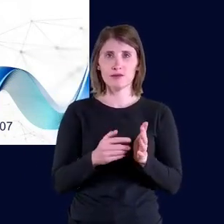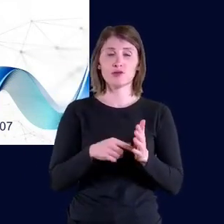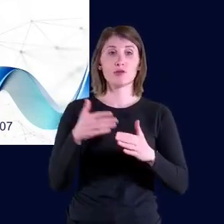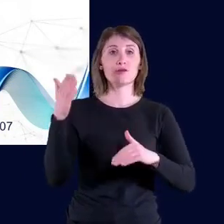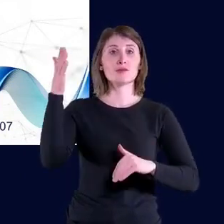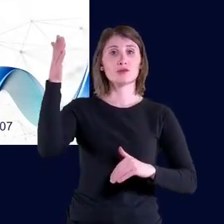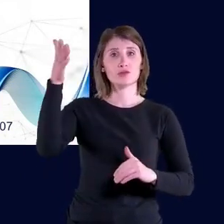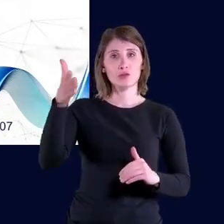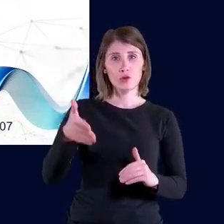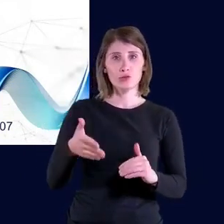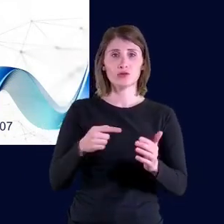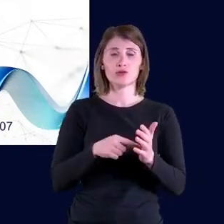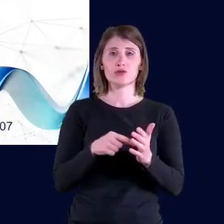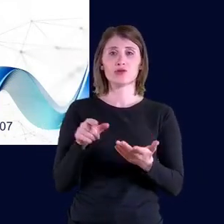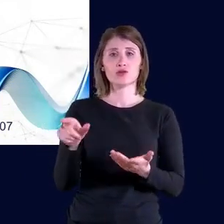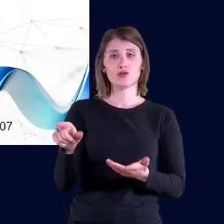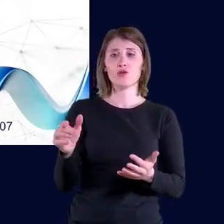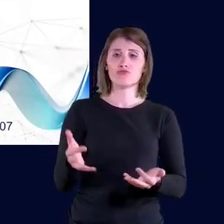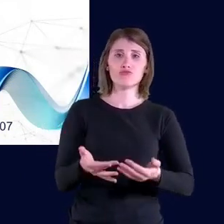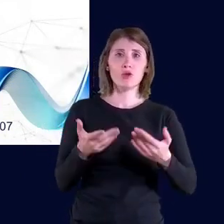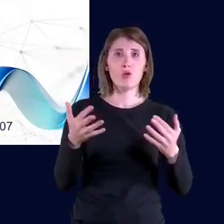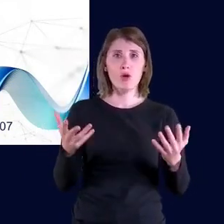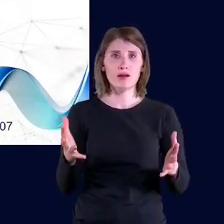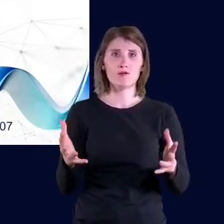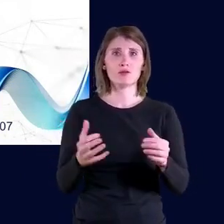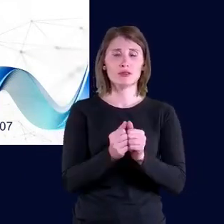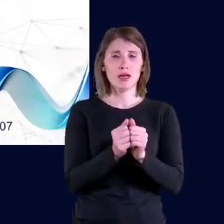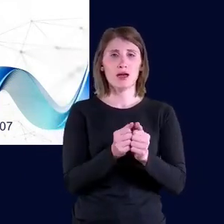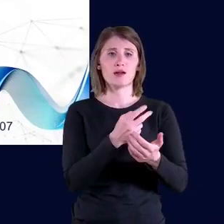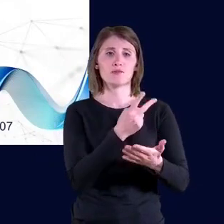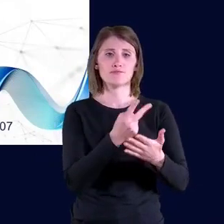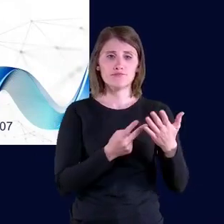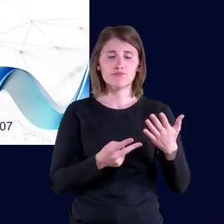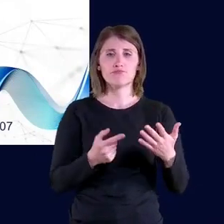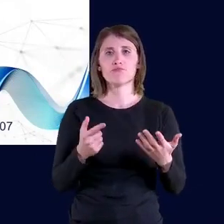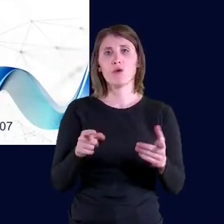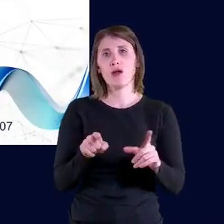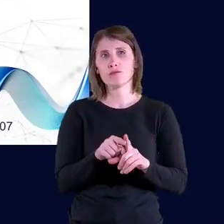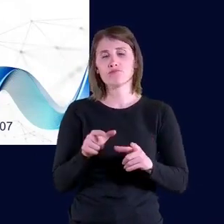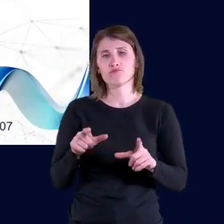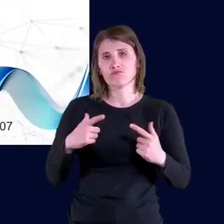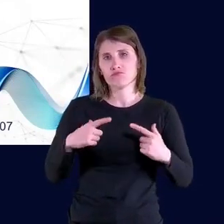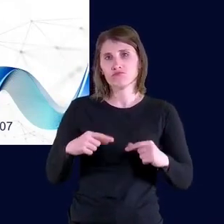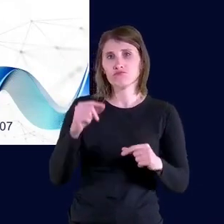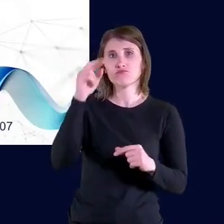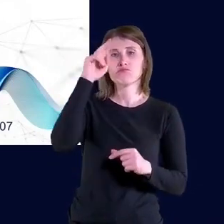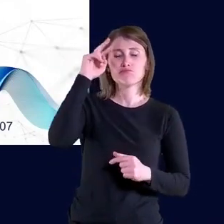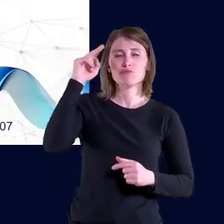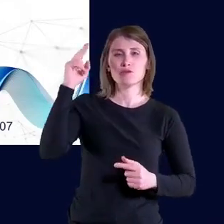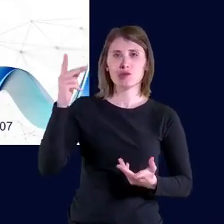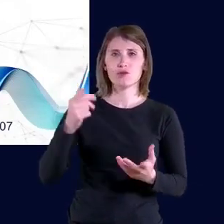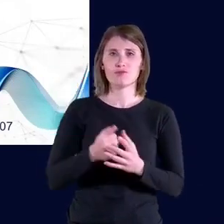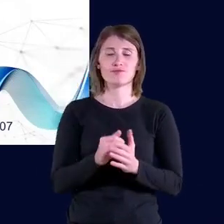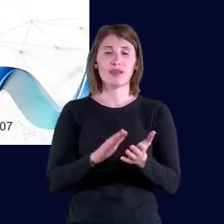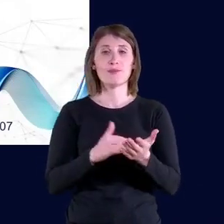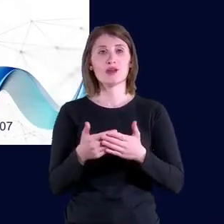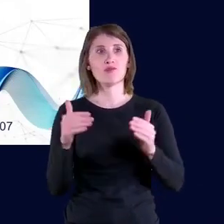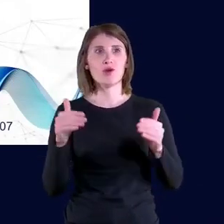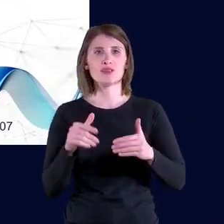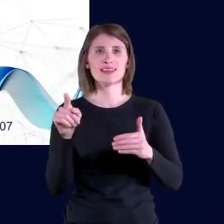przyszłości taki obiekt był łatwy do odczytania i zinterpretowania na przykład będzie możliwe pozyskanie